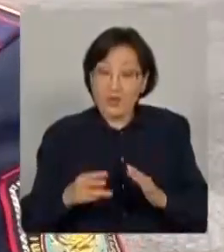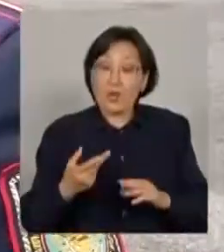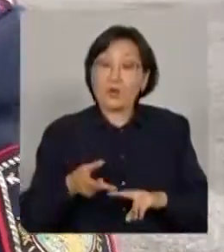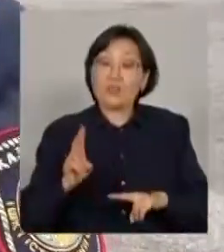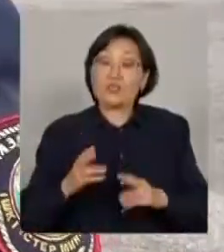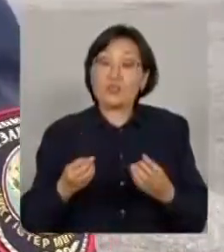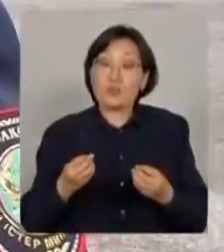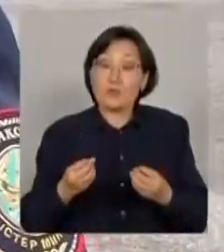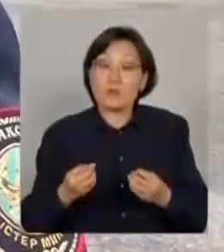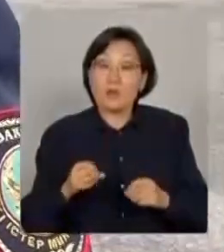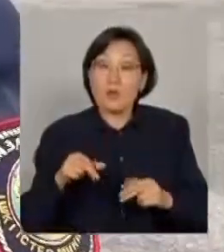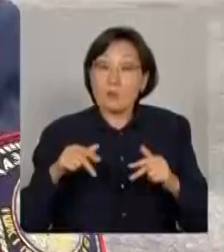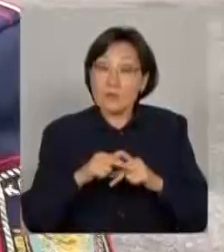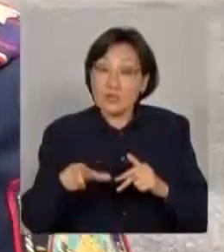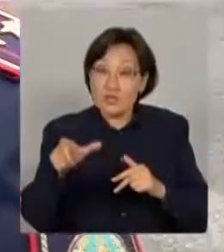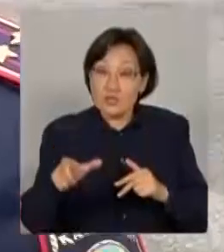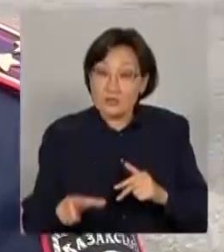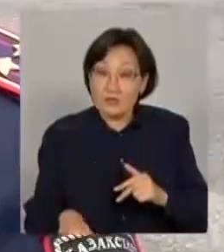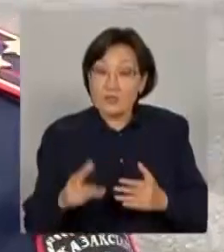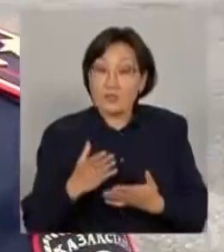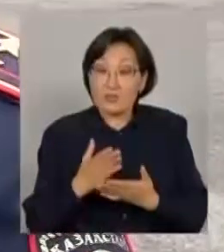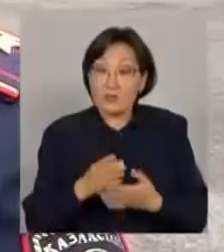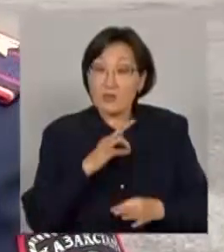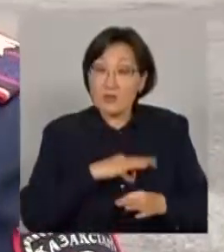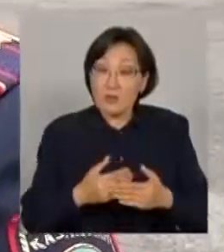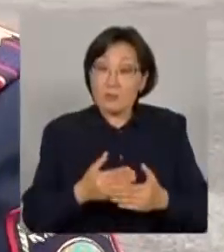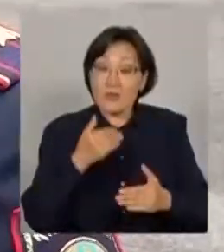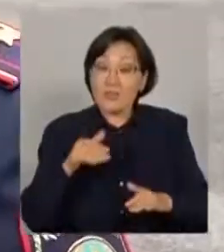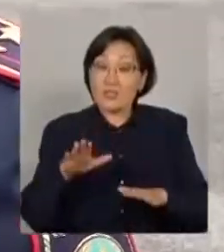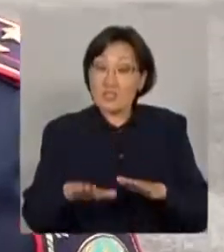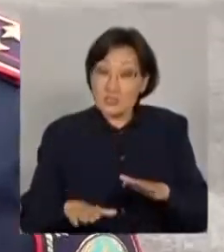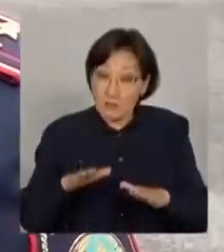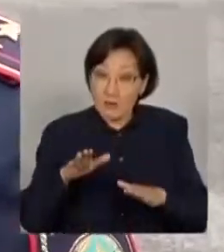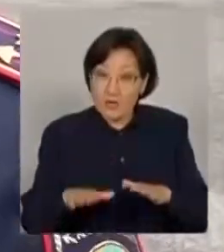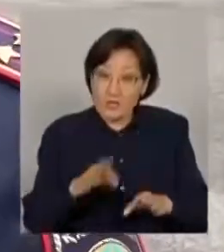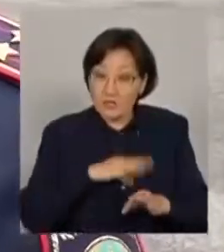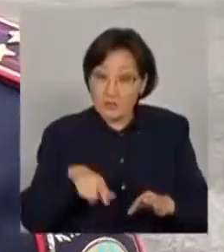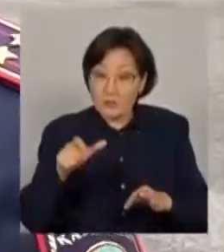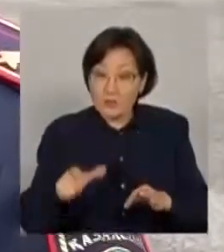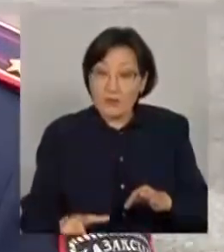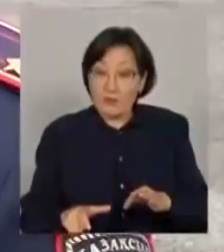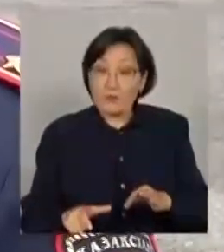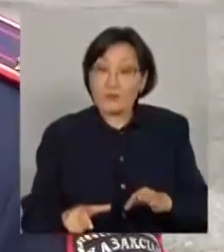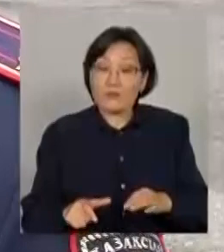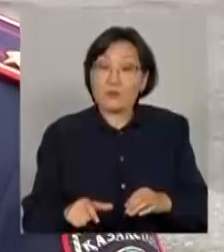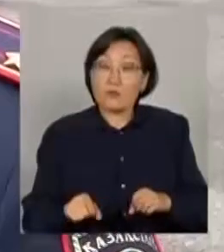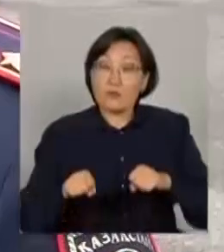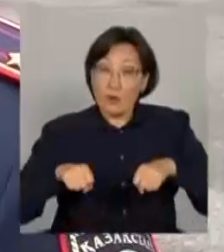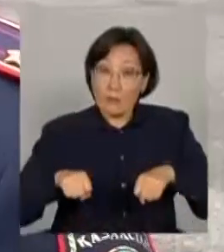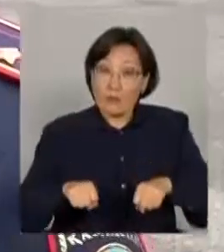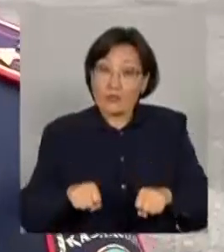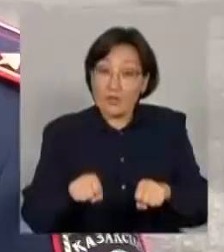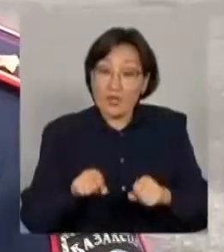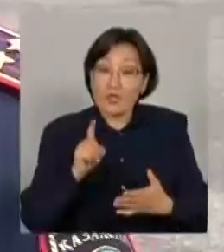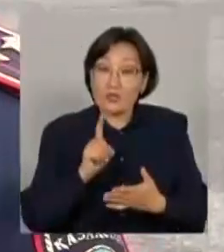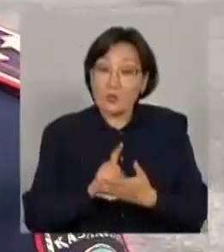этого, у пешеходов есть преимущество перед самокатами. То есть водитель электросамоката, передвигаясь по тротуару,